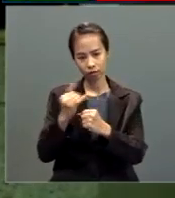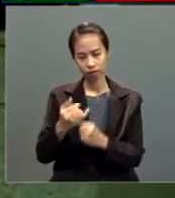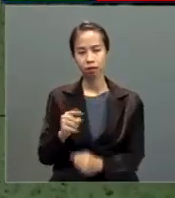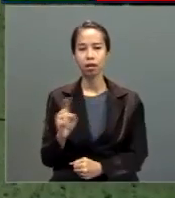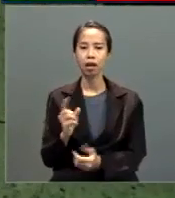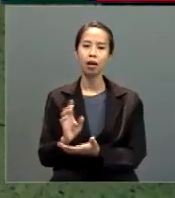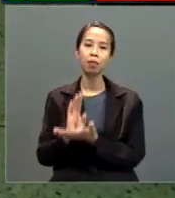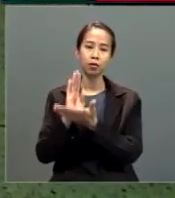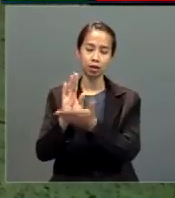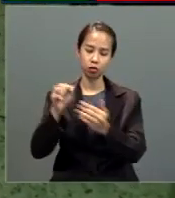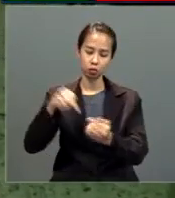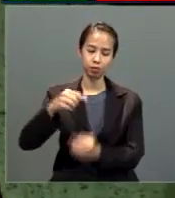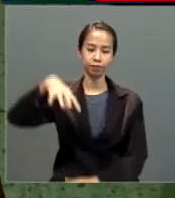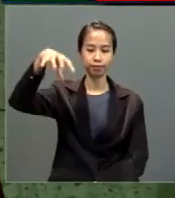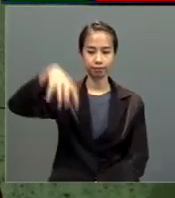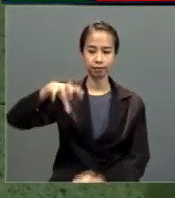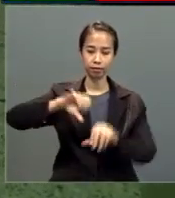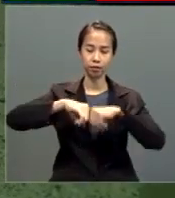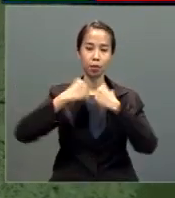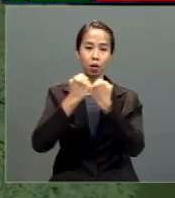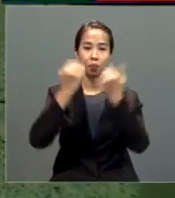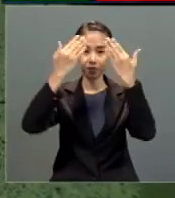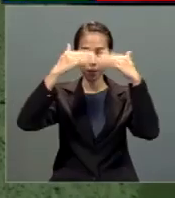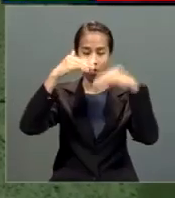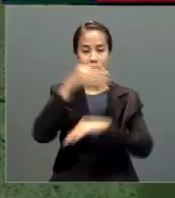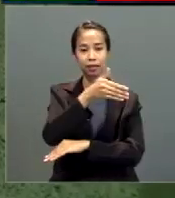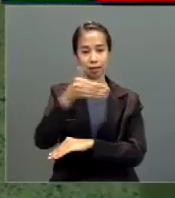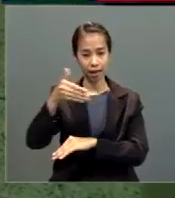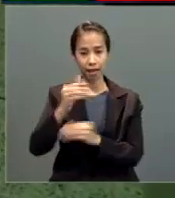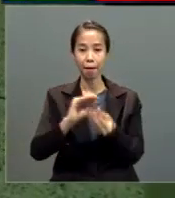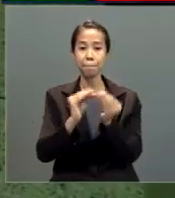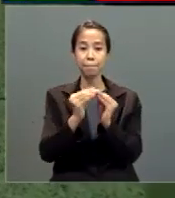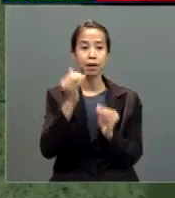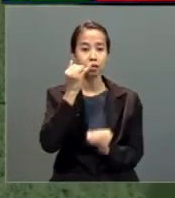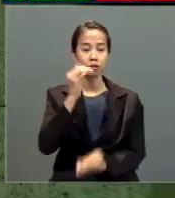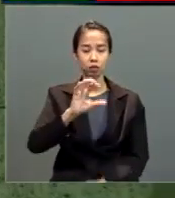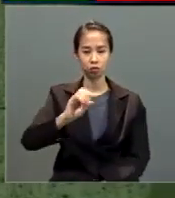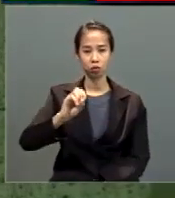าคได้นะครับที่สมาคมคนตาบอดแห่งประเทศไทยเลขโทรศัพท์นิดนึงครับคุณผู้ชมครับ